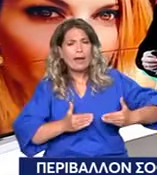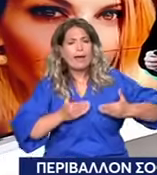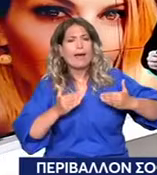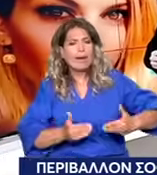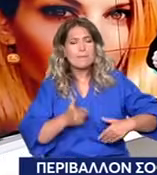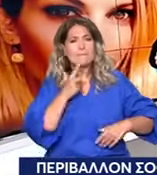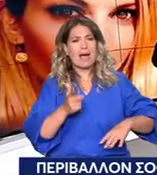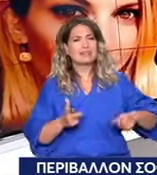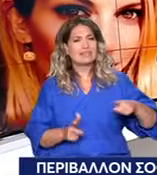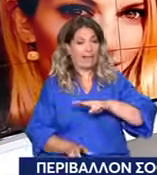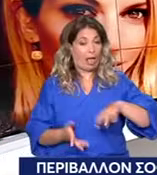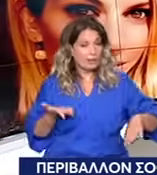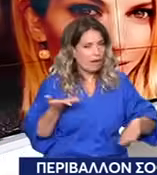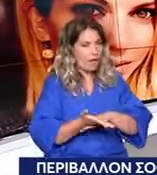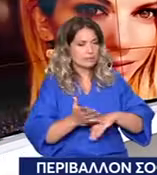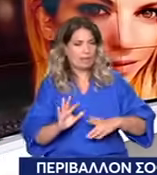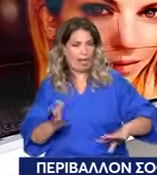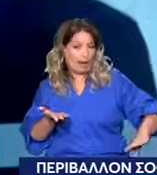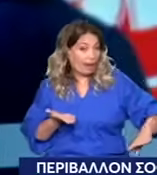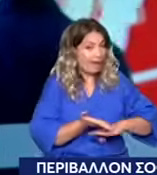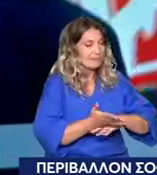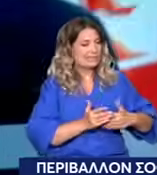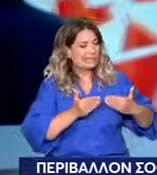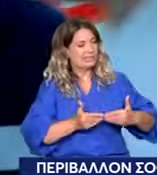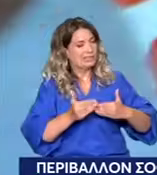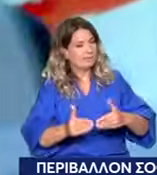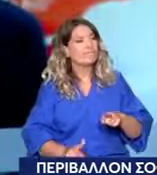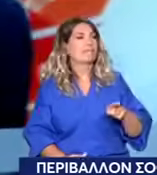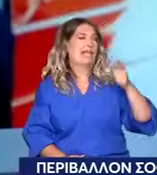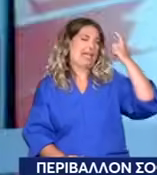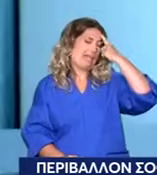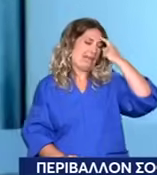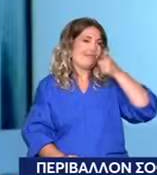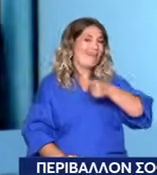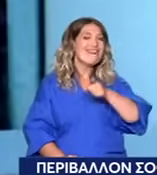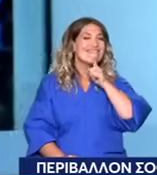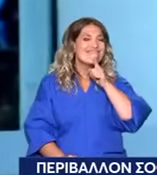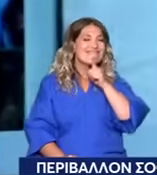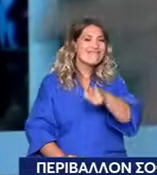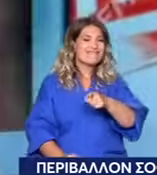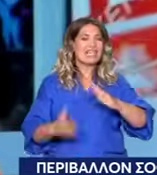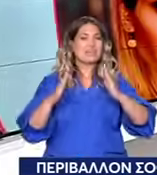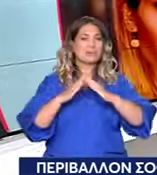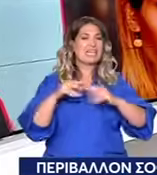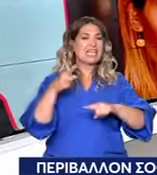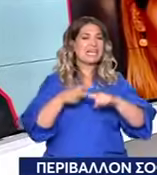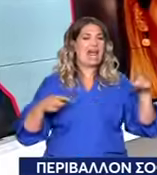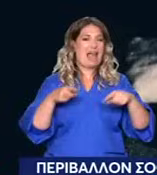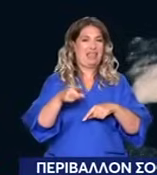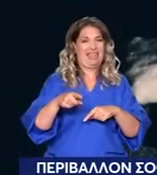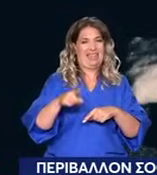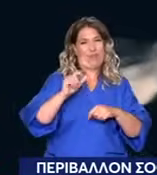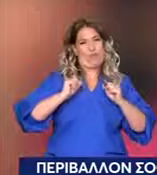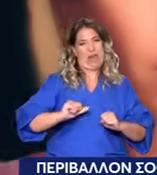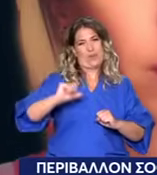ανακόψει τρεις φορές. Μιλάμε για τον πληστηριασμό, ο οποίος πρόκειται να γίνει αύριο, το σπιτιού αυτό που μένει η πρώην σύζυγος Λίτρα.